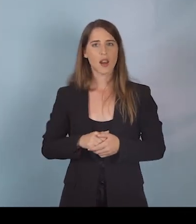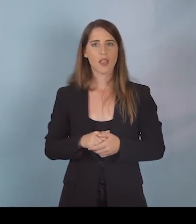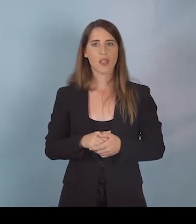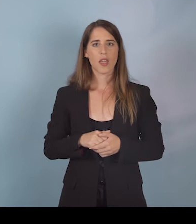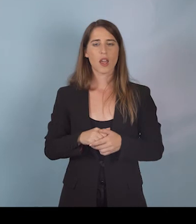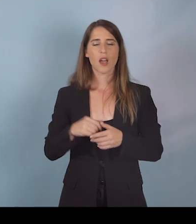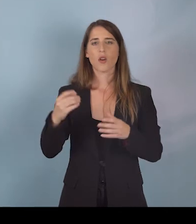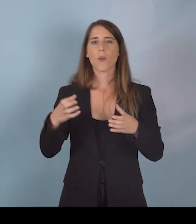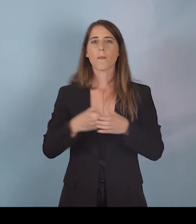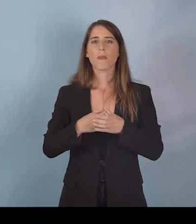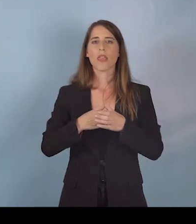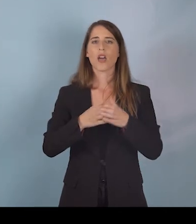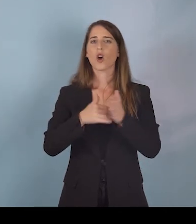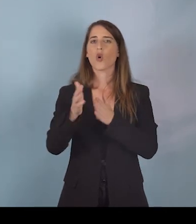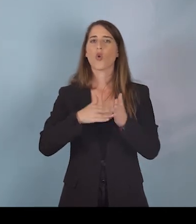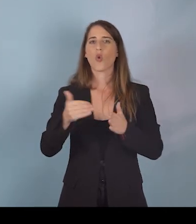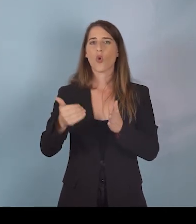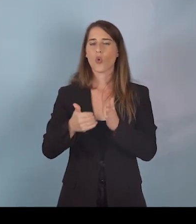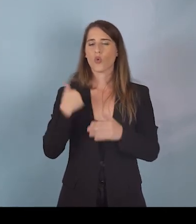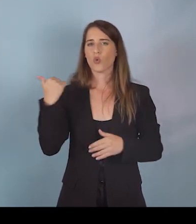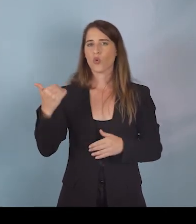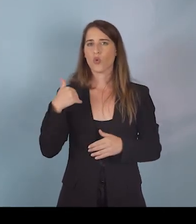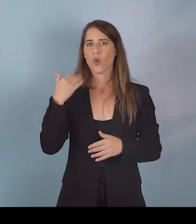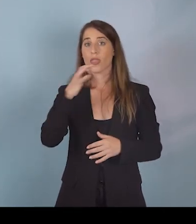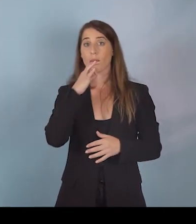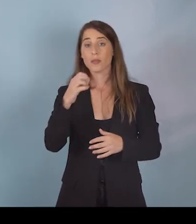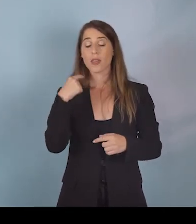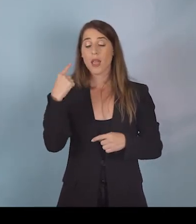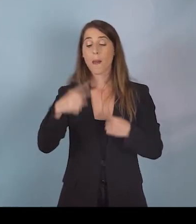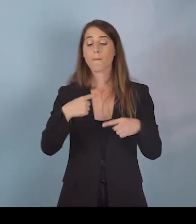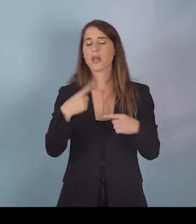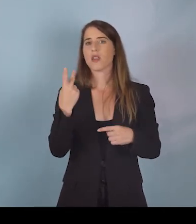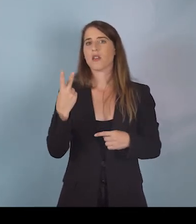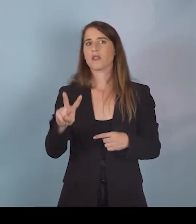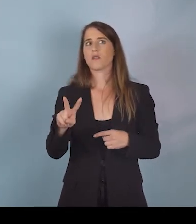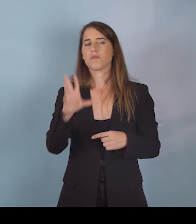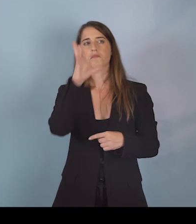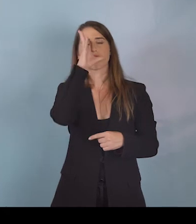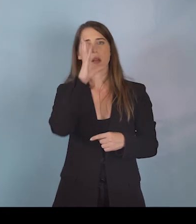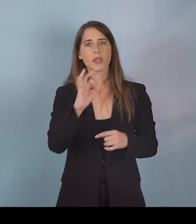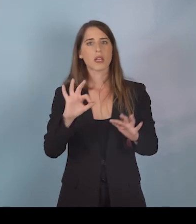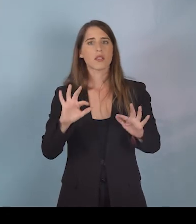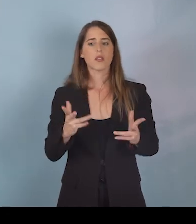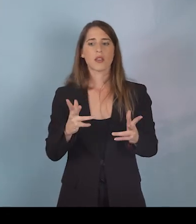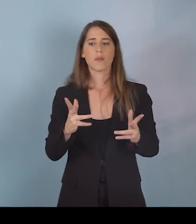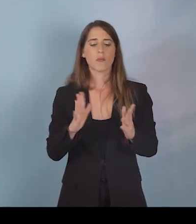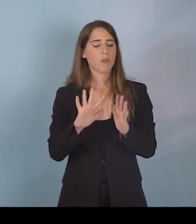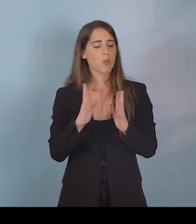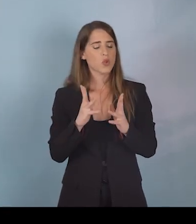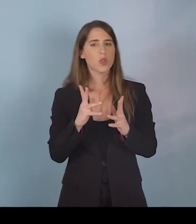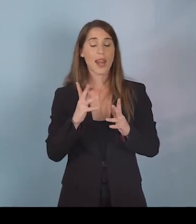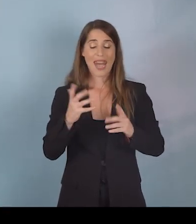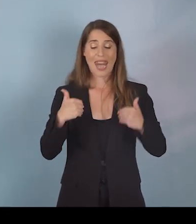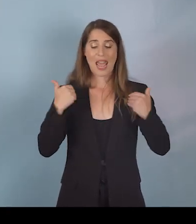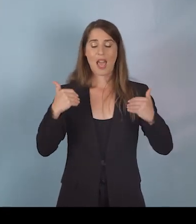ήθελα να δώσω το λόγο αυτή τη στιγμή στην Αλεξάνδρα από την ColourYouth, να μας πει λίγο την εμπειρία της, τι